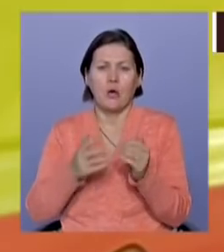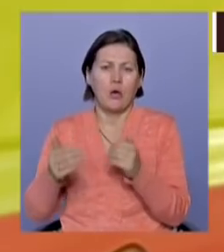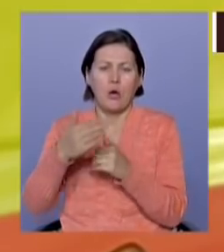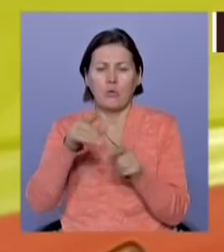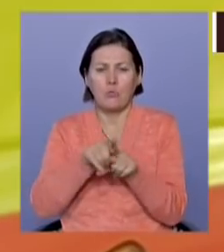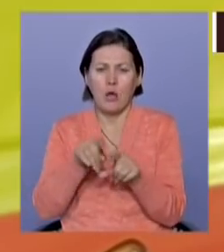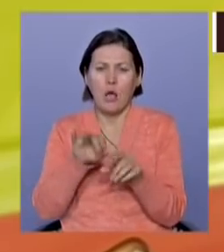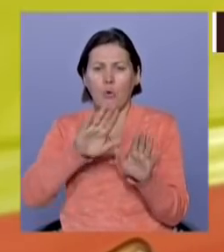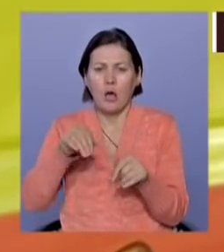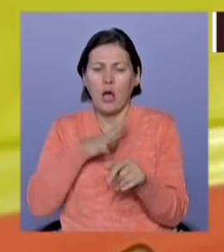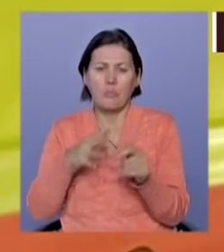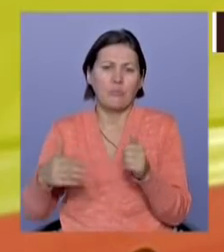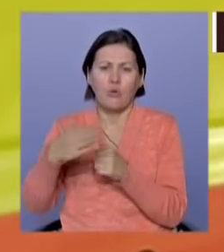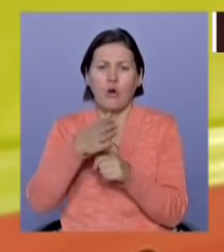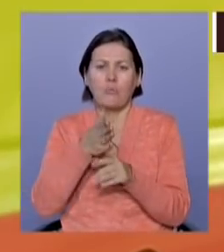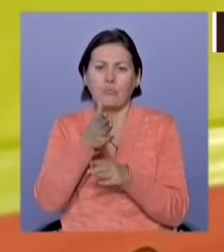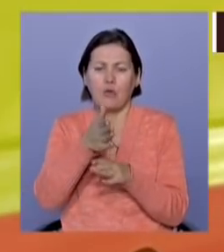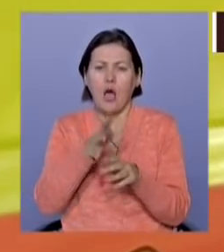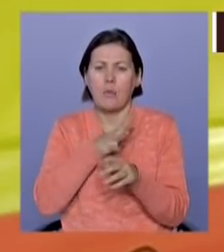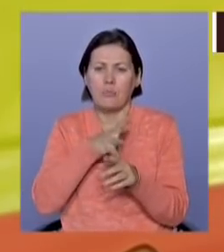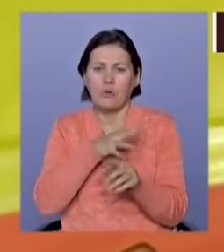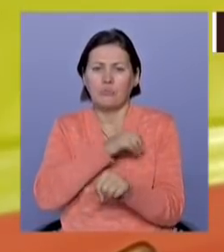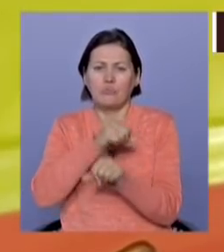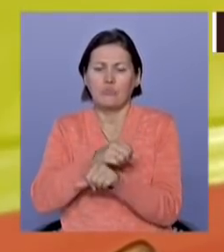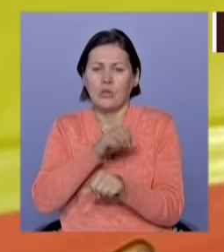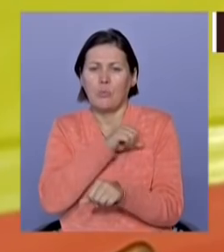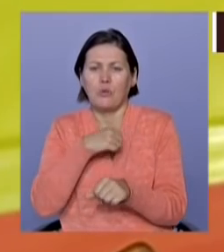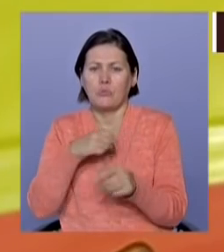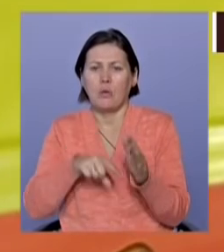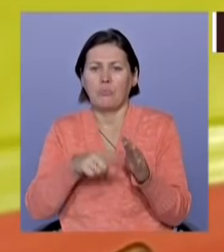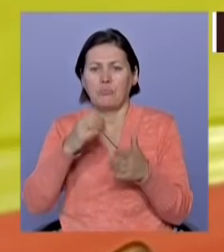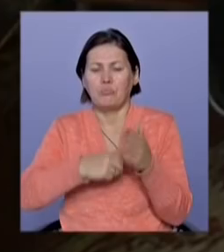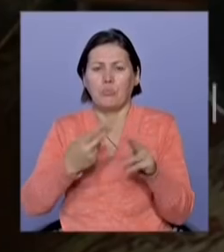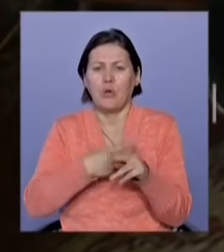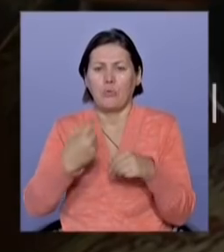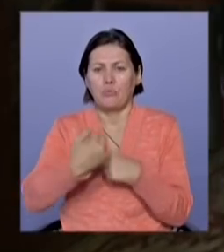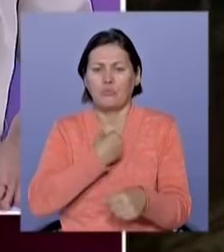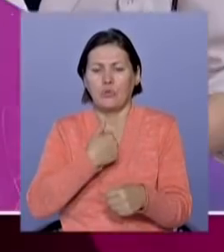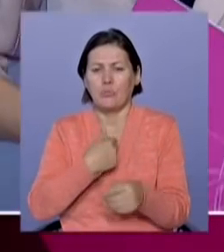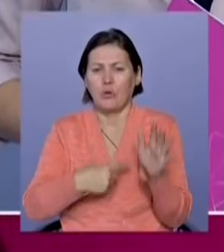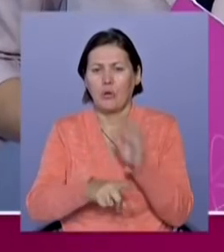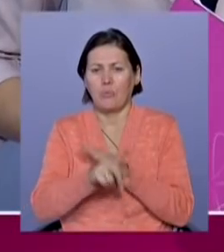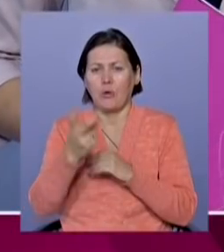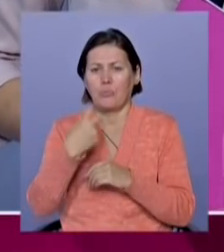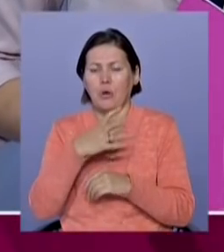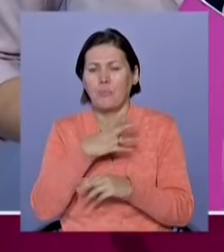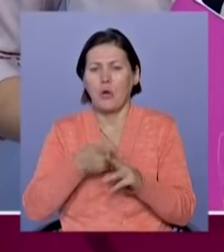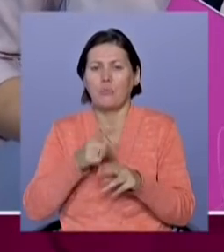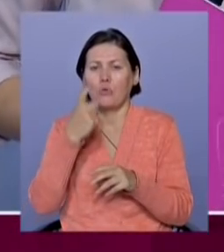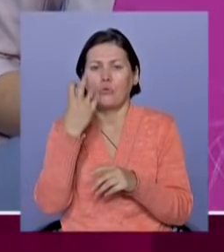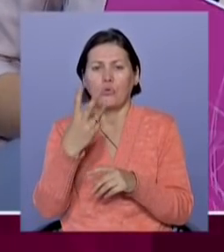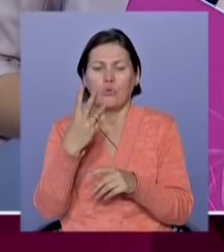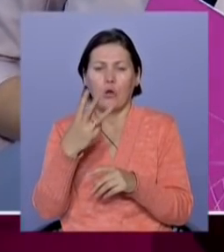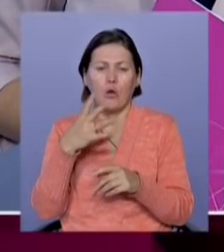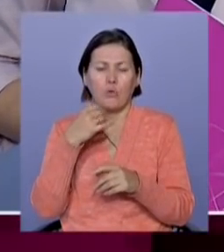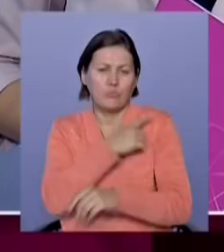ұрады. Кейін тіпті алдыма тұрып алды. Еш негізсіз өзі келіп мен ұра бастады. 103 қызметінің көлік жүргізушісіне